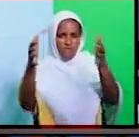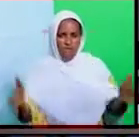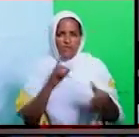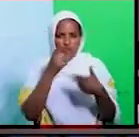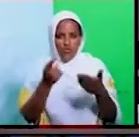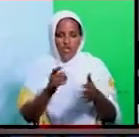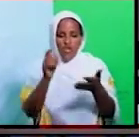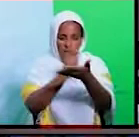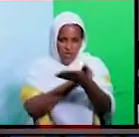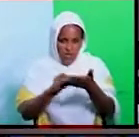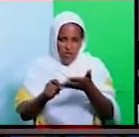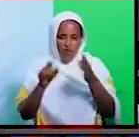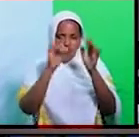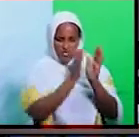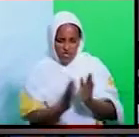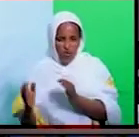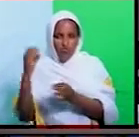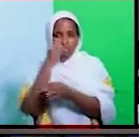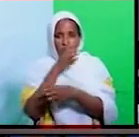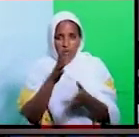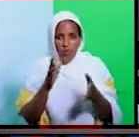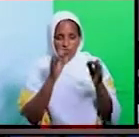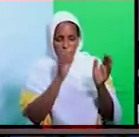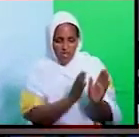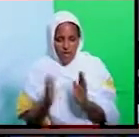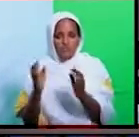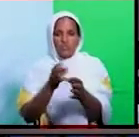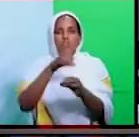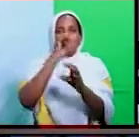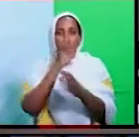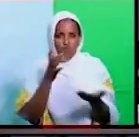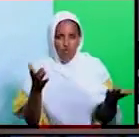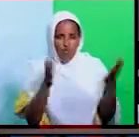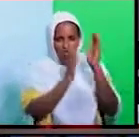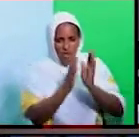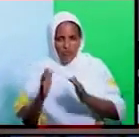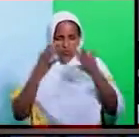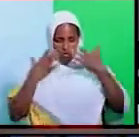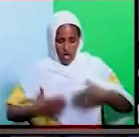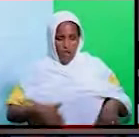ሌላው የመጨረሻው መጽሐፍ ቅዱስን በትክክል ለመረዳት በዚህ